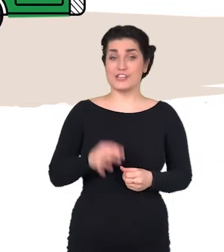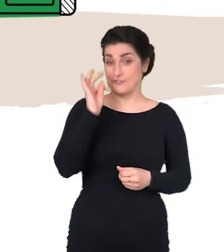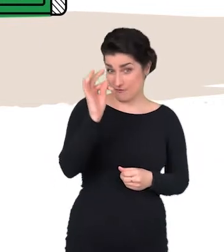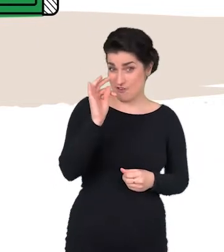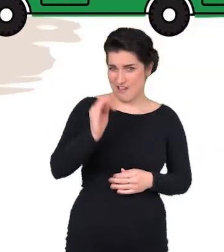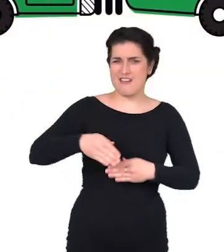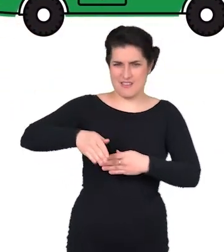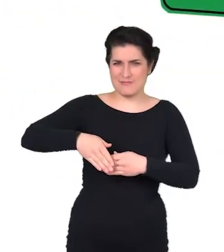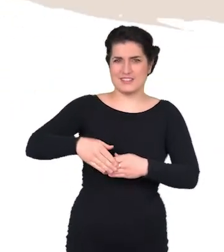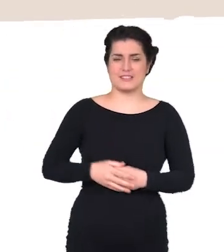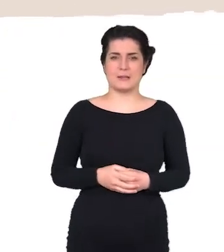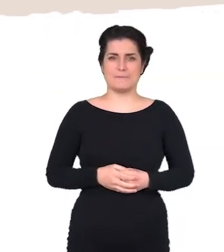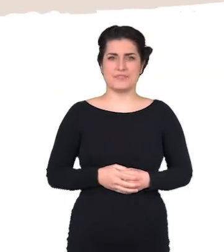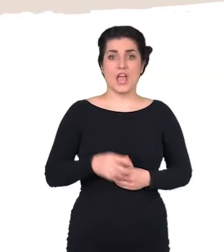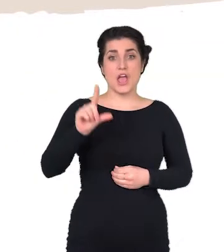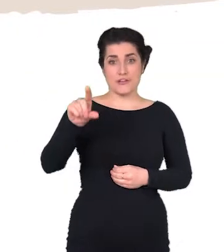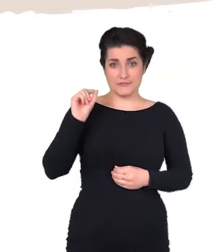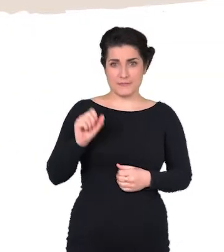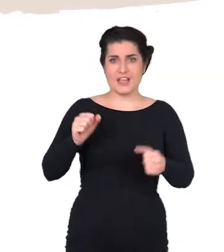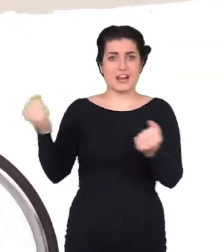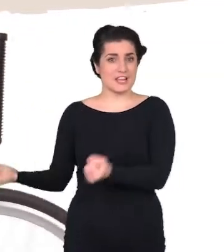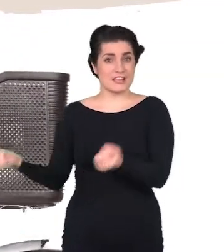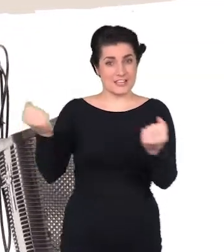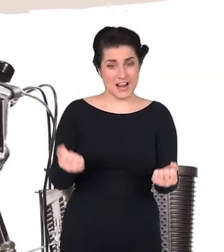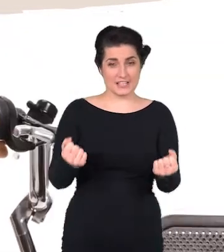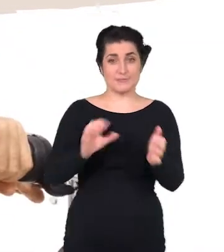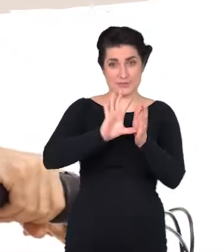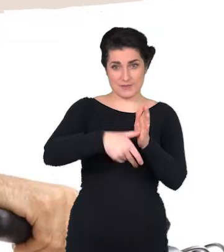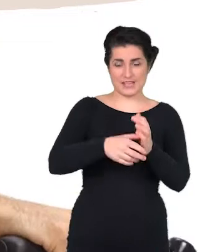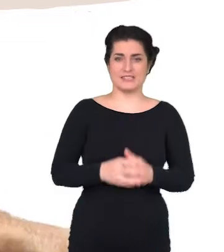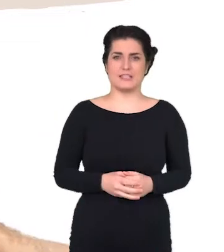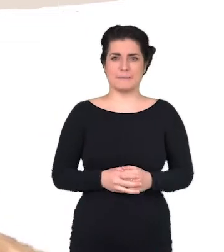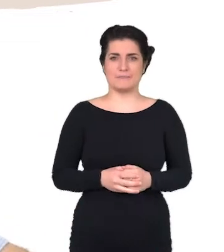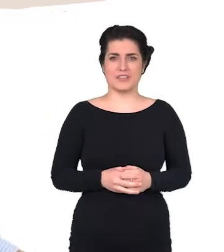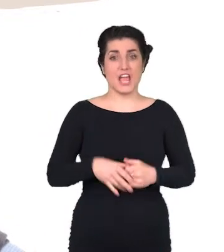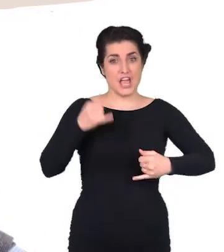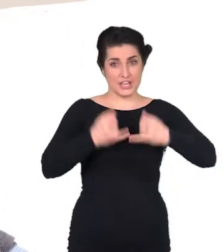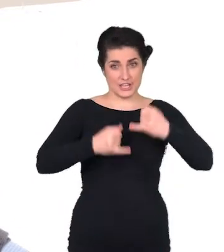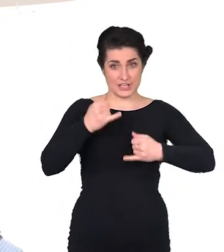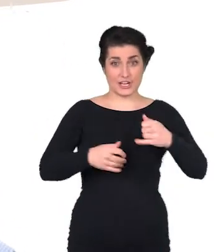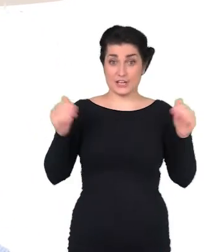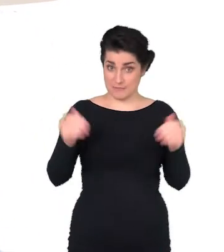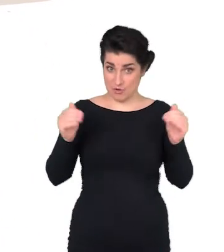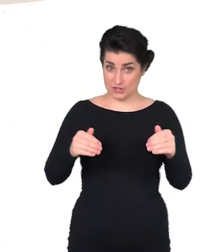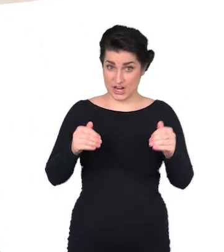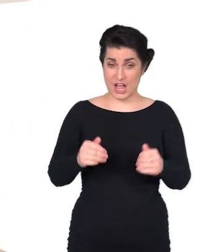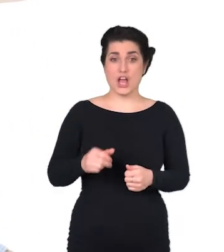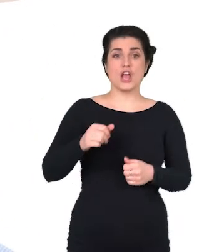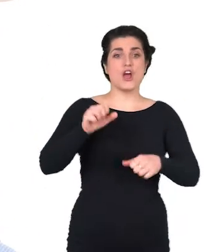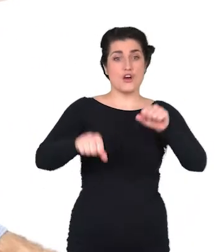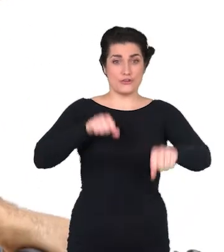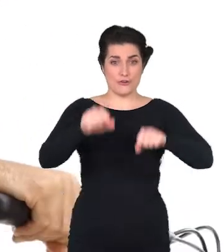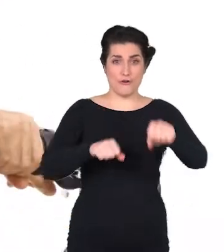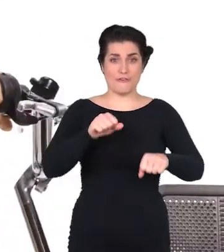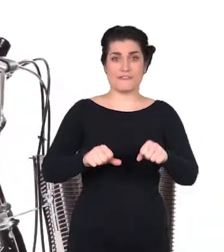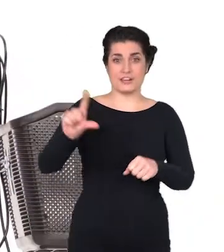coraz bardziej ekologiczna, a kiedy to możliwe, staraj się jeździć rowerem. W miastach powstaje coraz więcej ścieżek